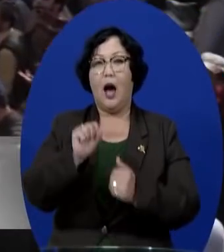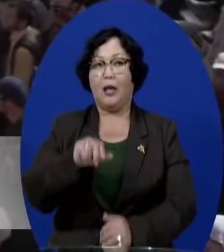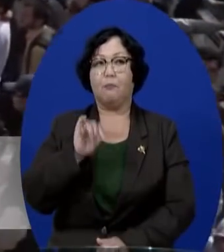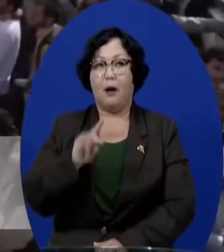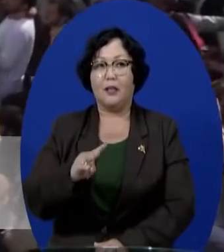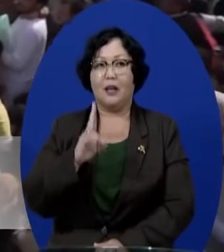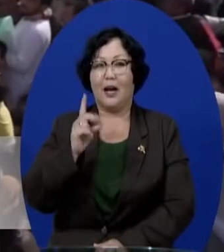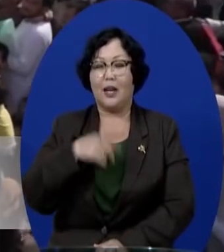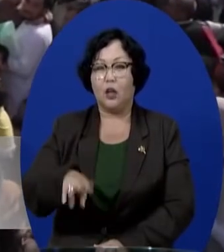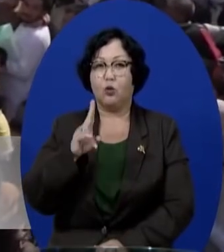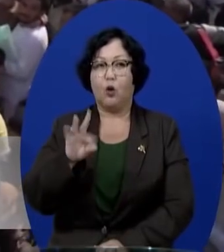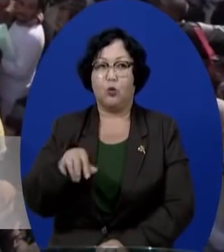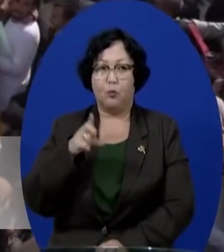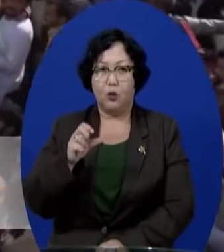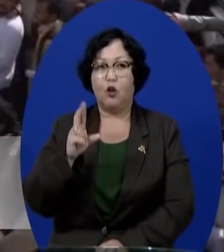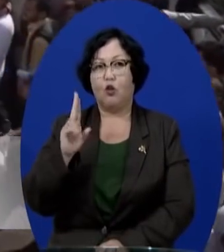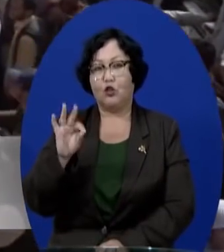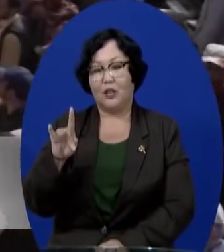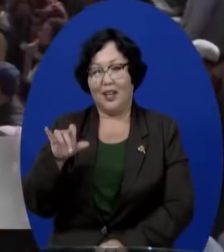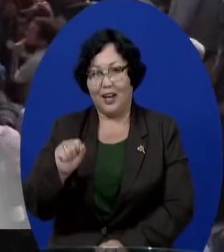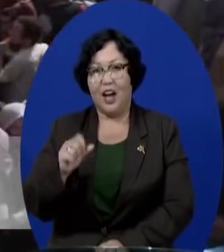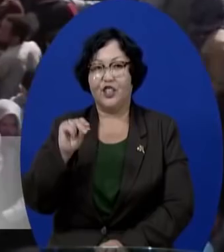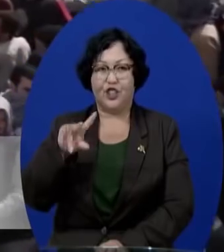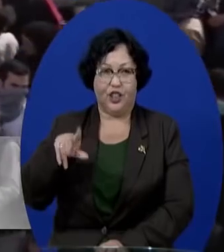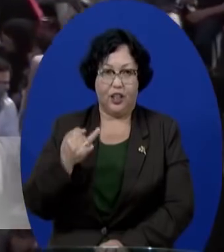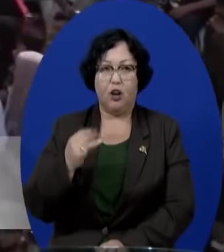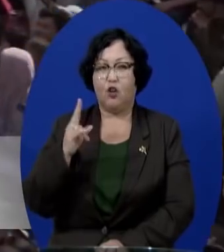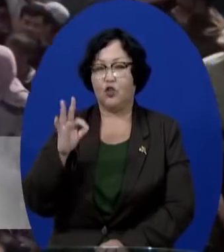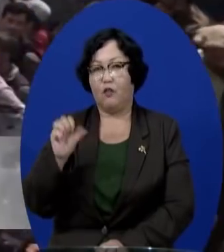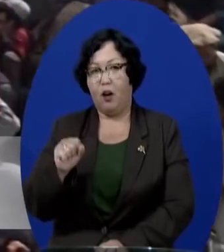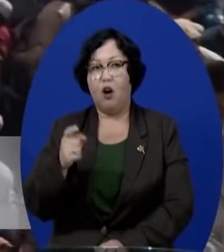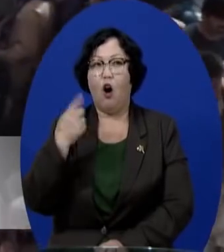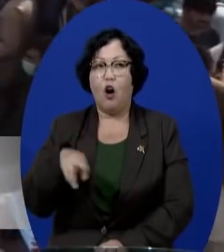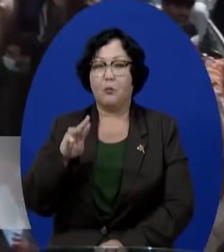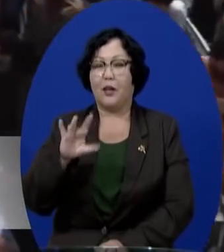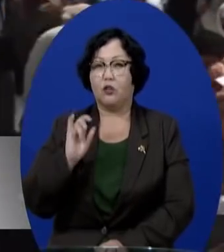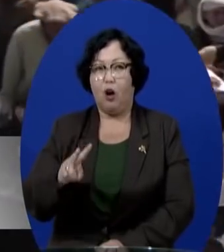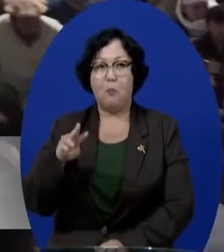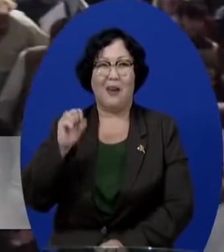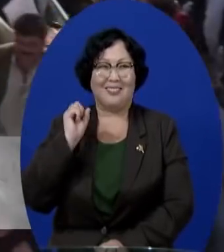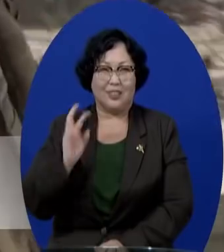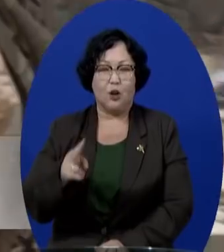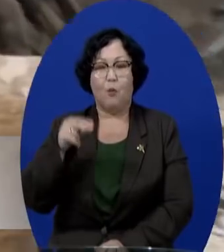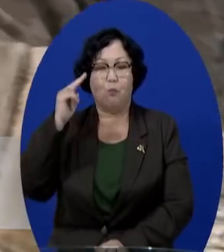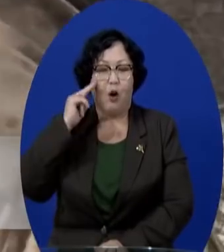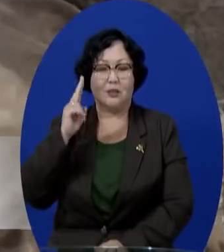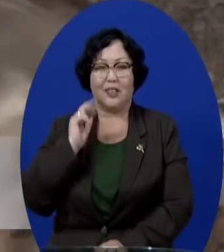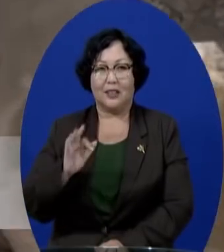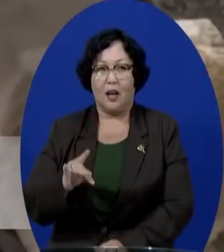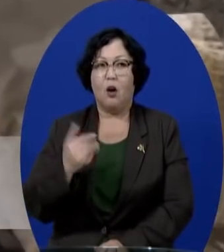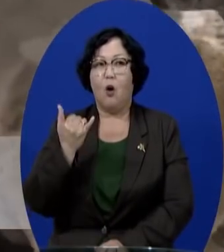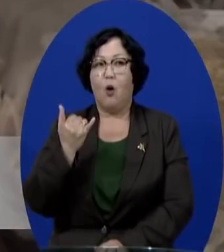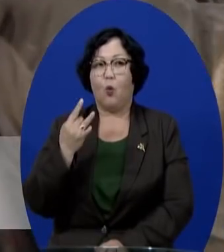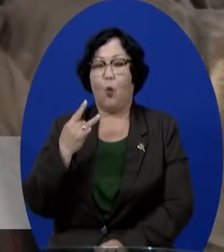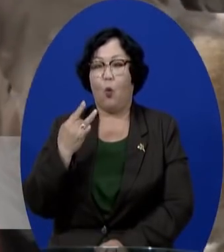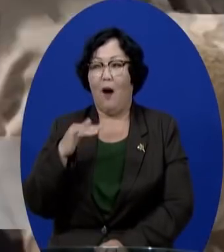Колумб, Коста-Рика, Чили, Косово, Хойд Македон, Мексик, Польш, Катар, Рванда, Украин, Уганда